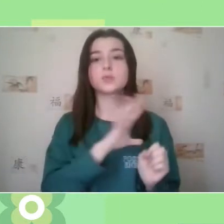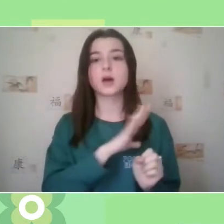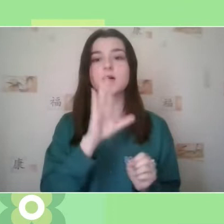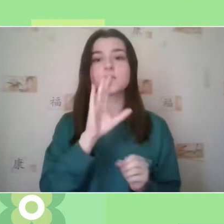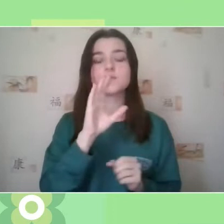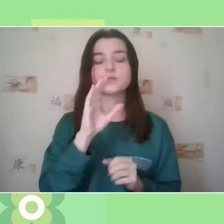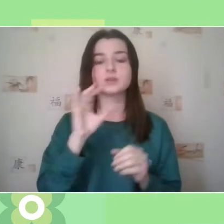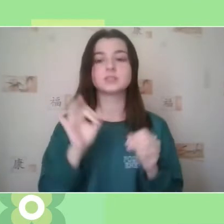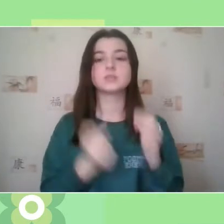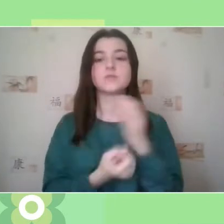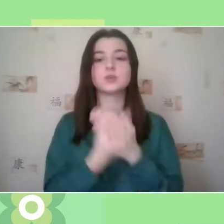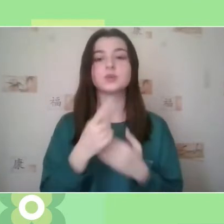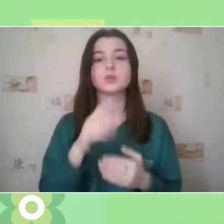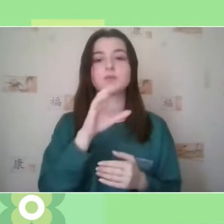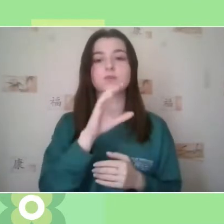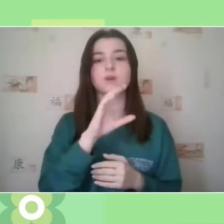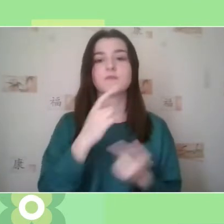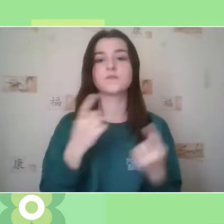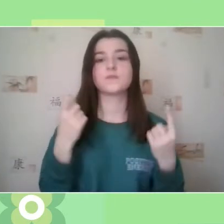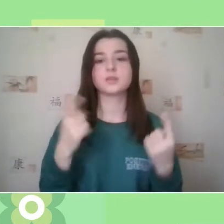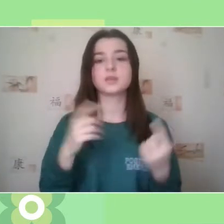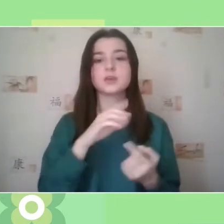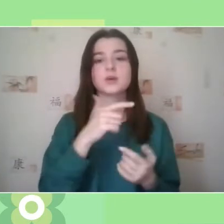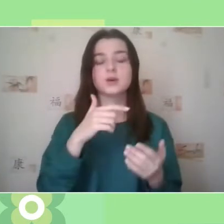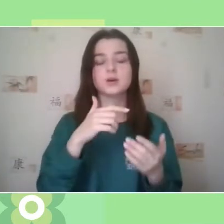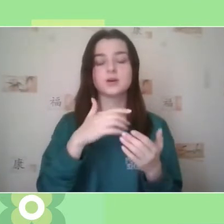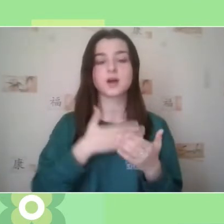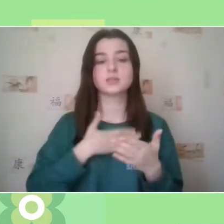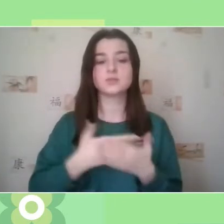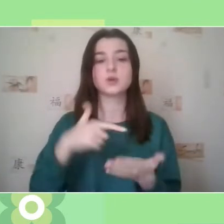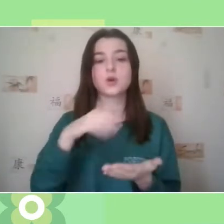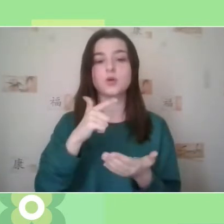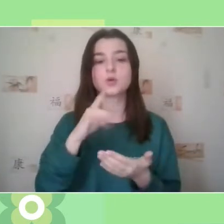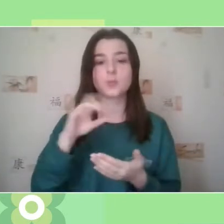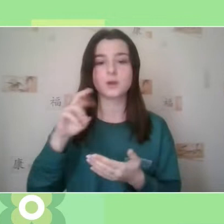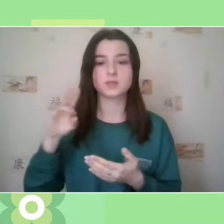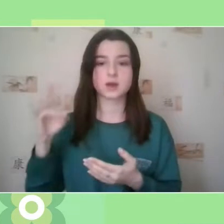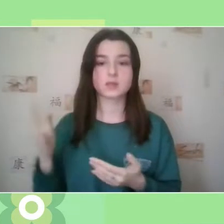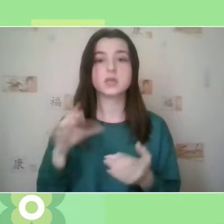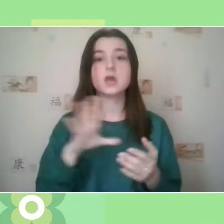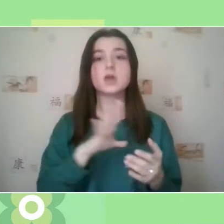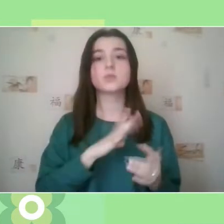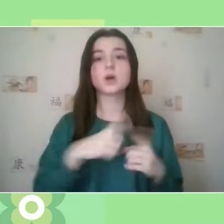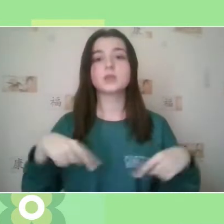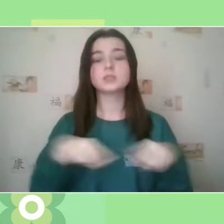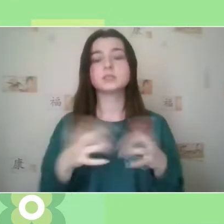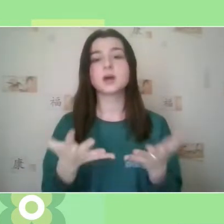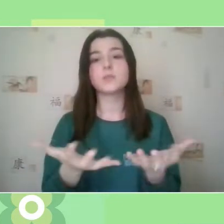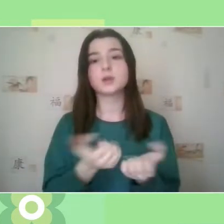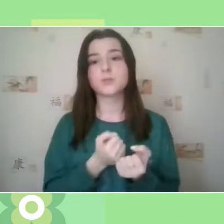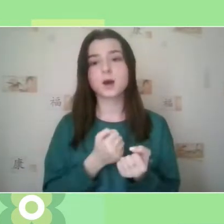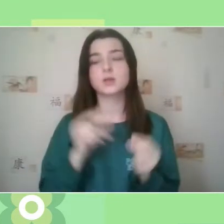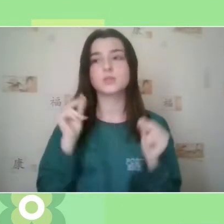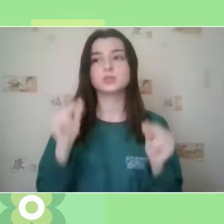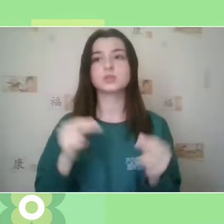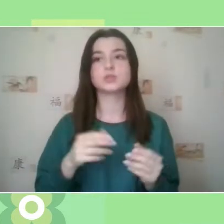«Активні громадяни» на Кіровоградщині, була фасилітаторкою, ми були організація, яка приймала на себе почесну місію